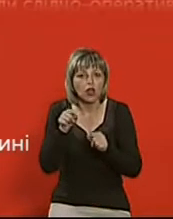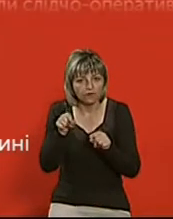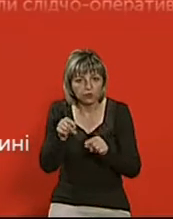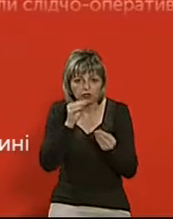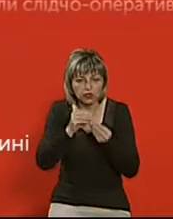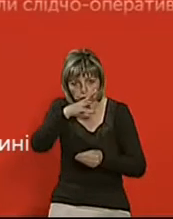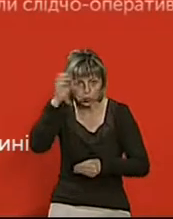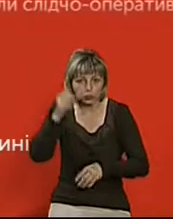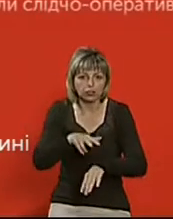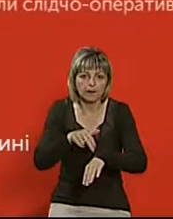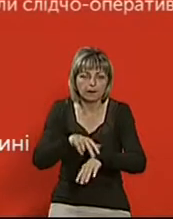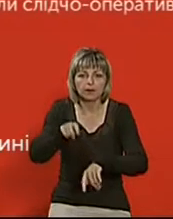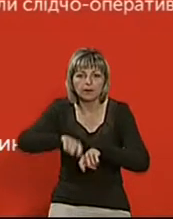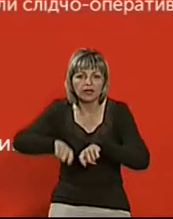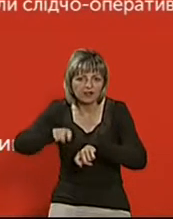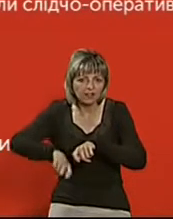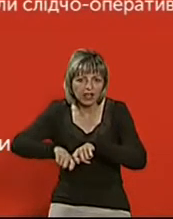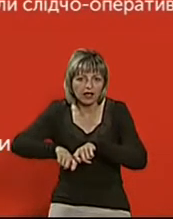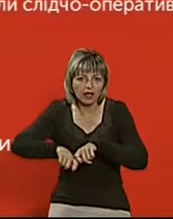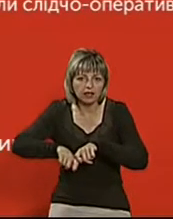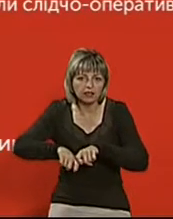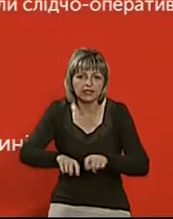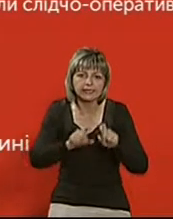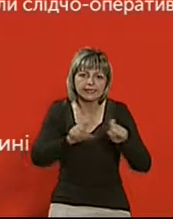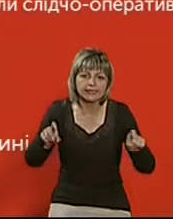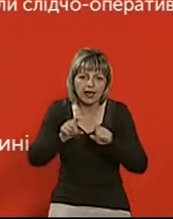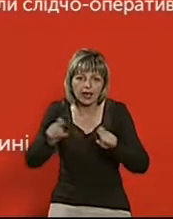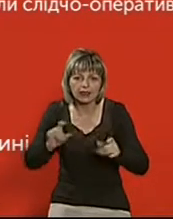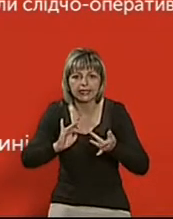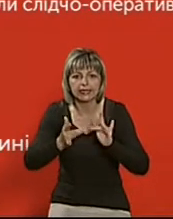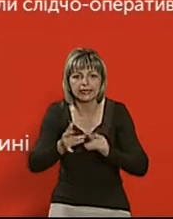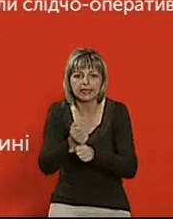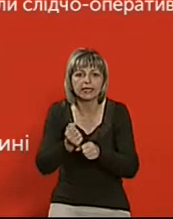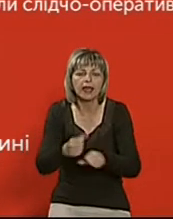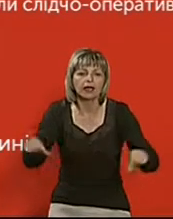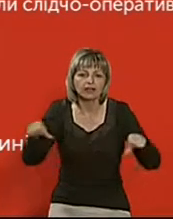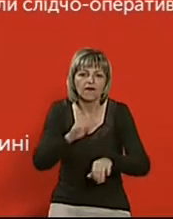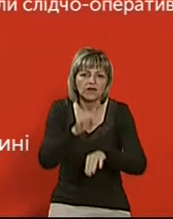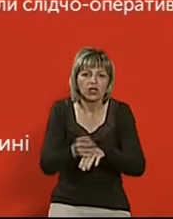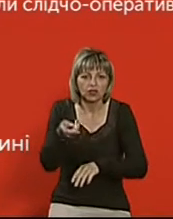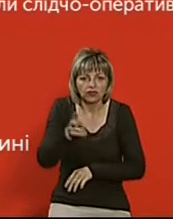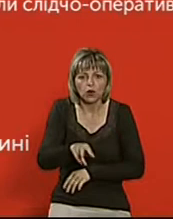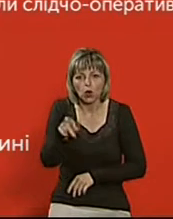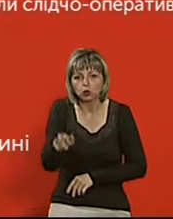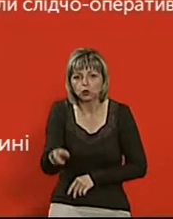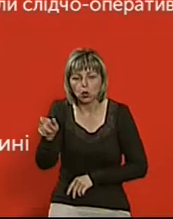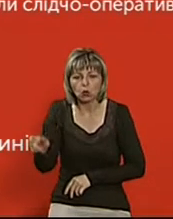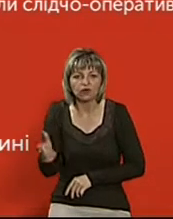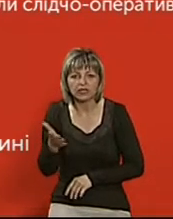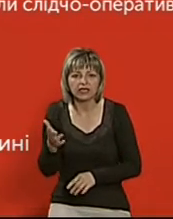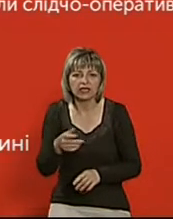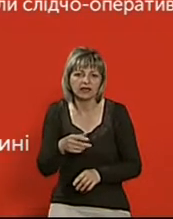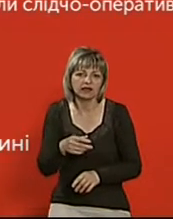патрульні поліцейські перевіряли так звані заклади інтернет-кафе, виявили двох чоловіків, в яких при